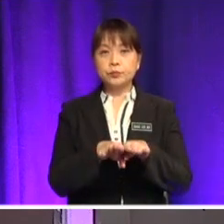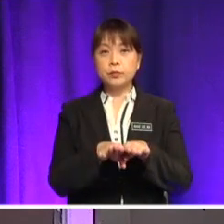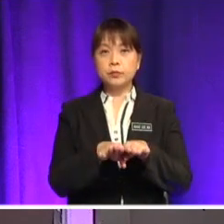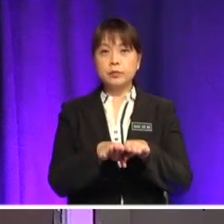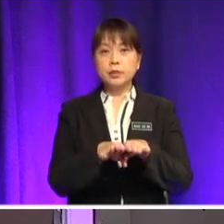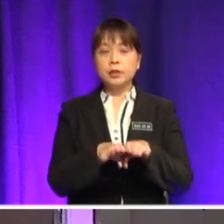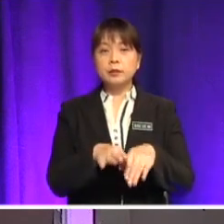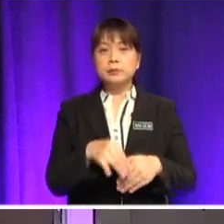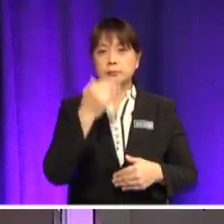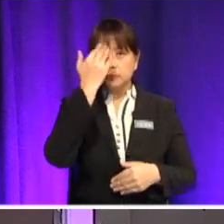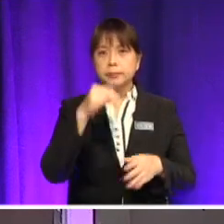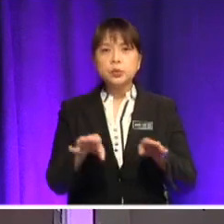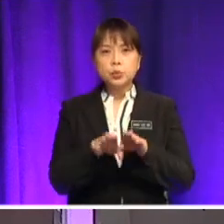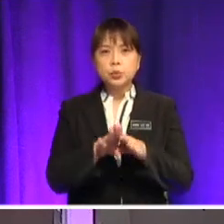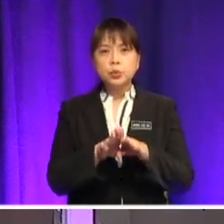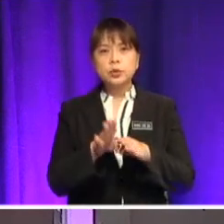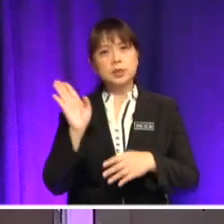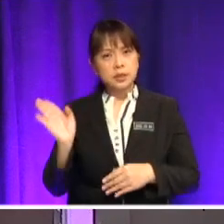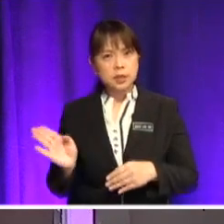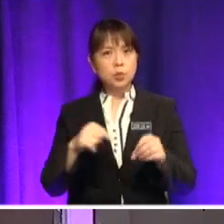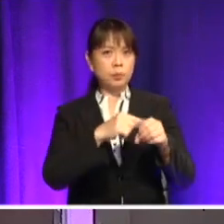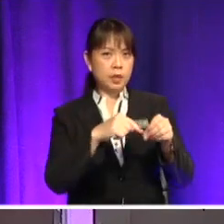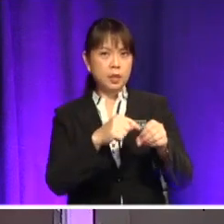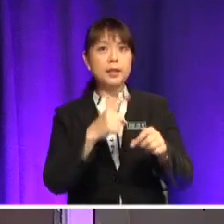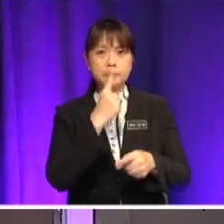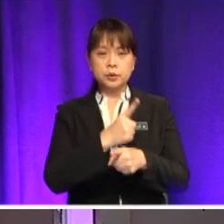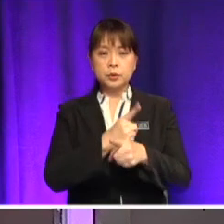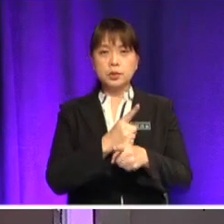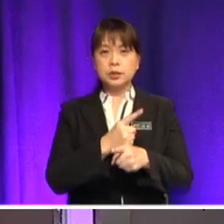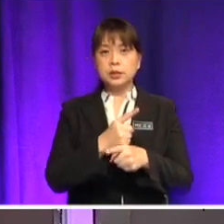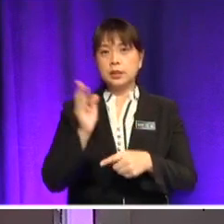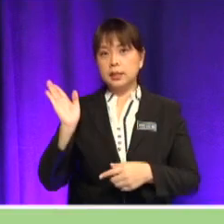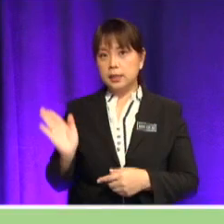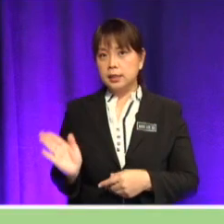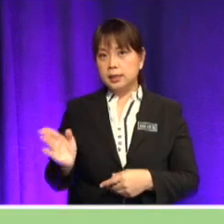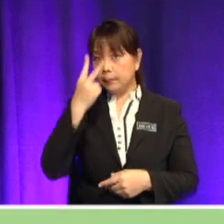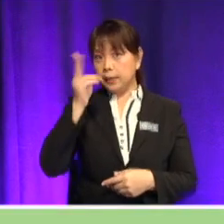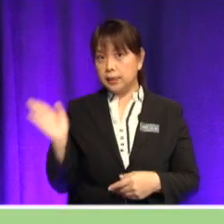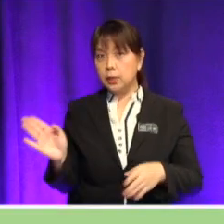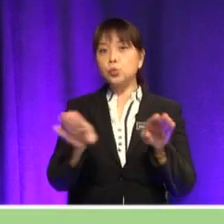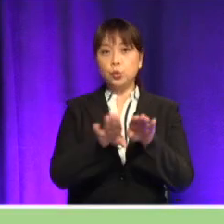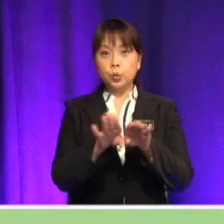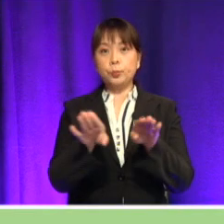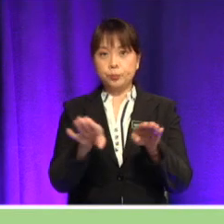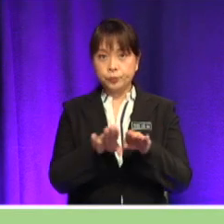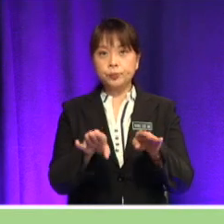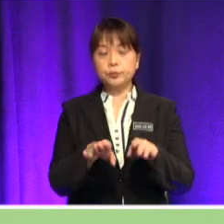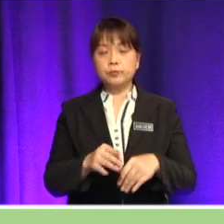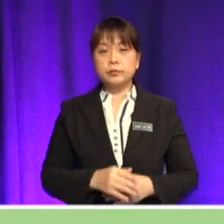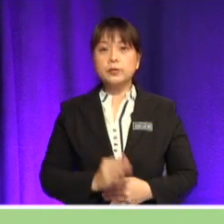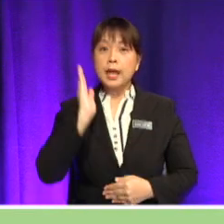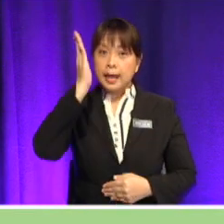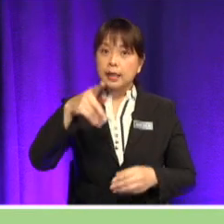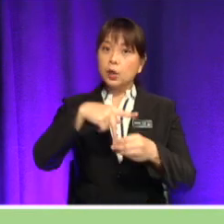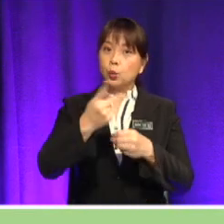pasir itu tuh Coba ini berlubang Do ini nampak tertutup tertutup Oke tertutup dan dia akan keluar pada satu